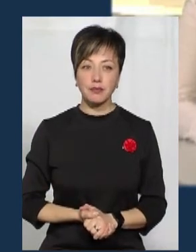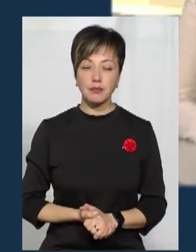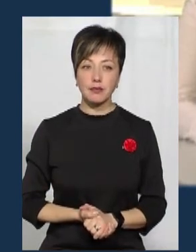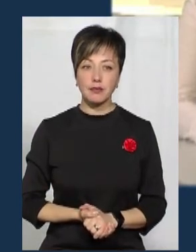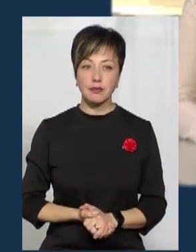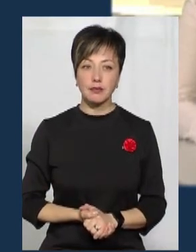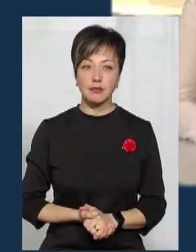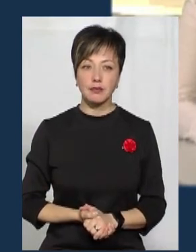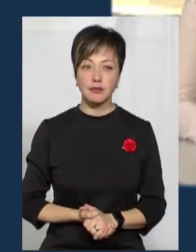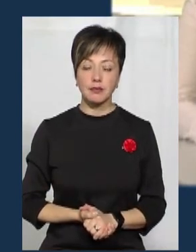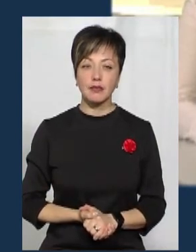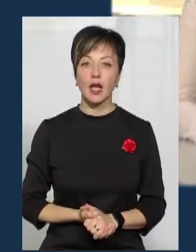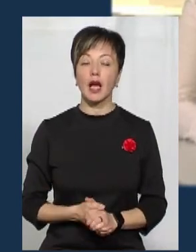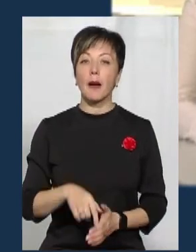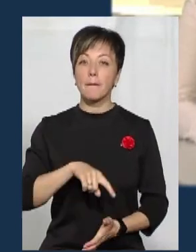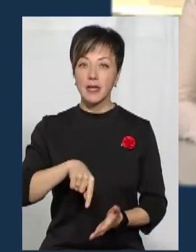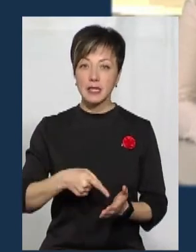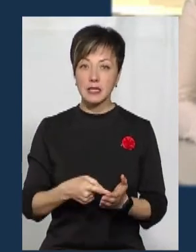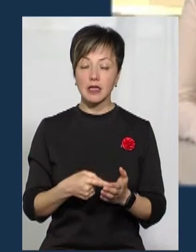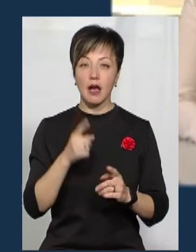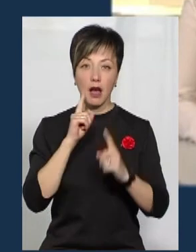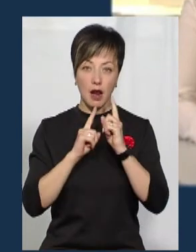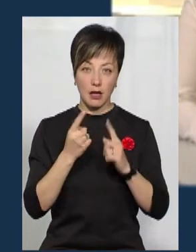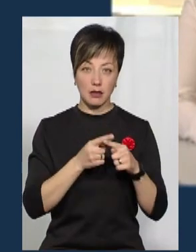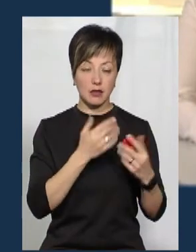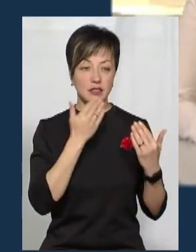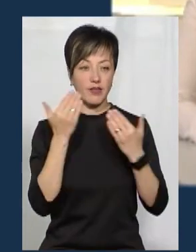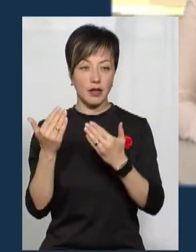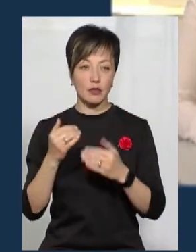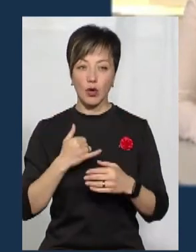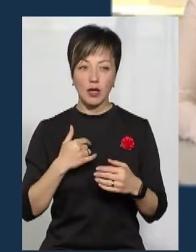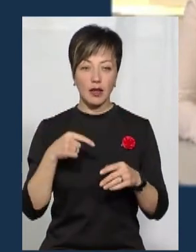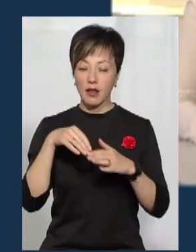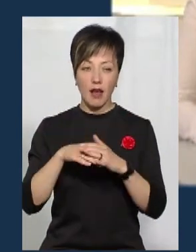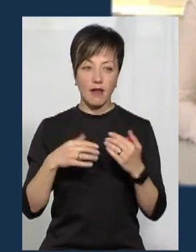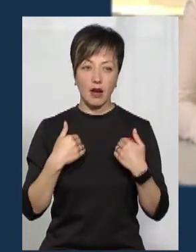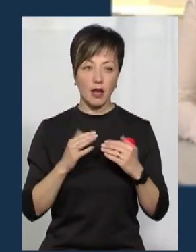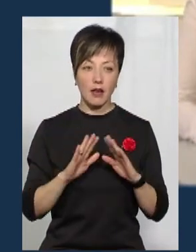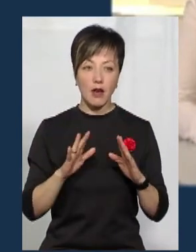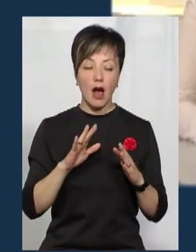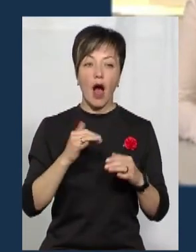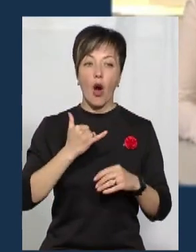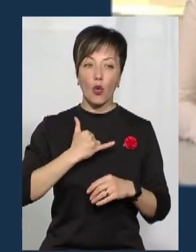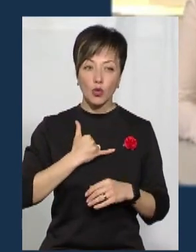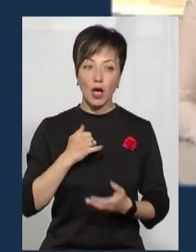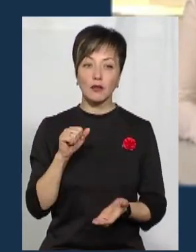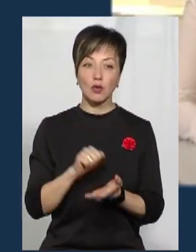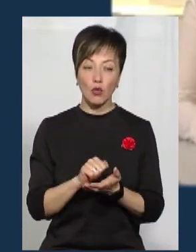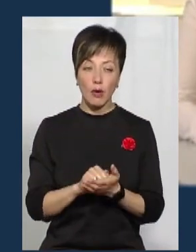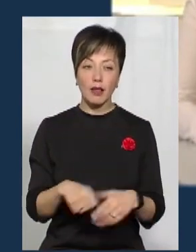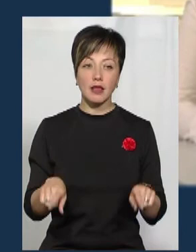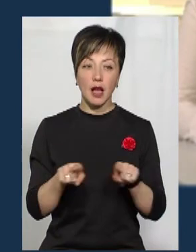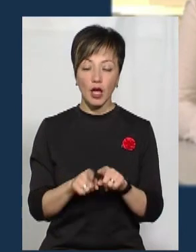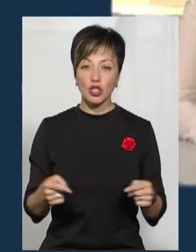на запит чи? Міська рада, це було звернення до міської, ради. Це не в архів зверталися, а в нас в документах